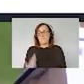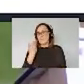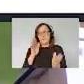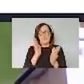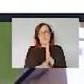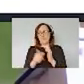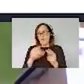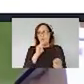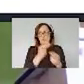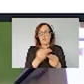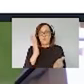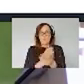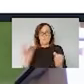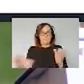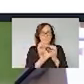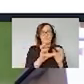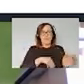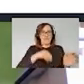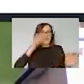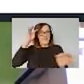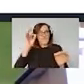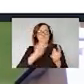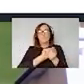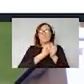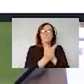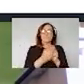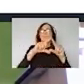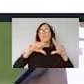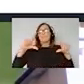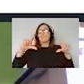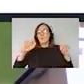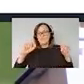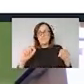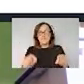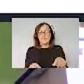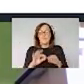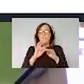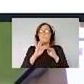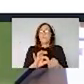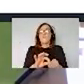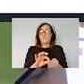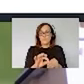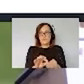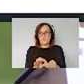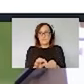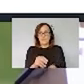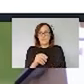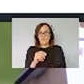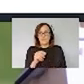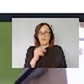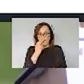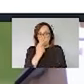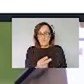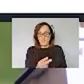prosta, bo Państwo, kiedy weszliście, macie na górze informację, przełącz się na tablicę prowadzącego i